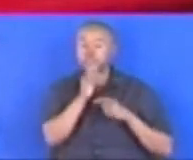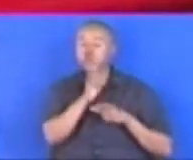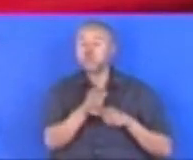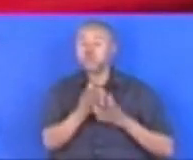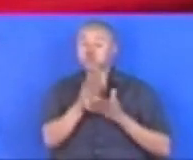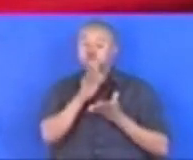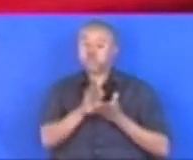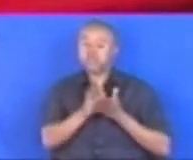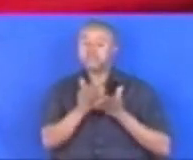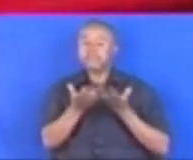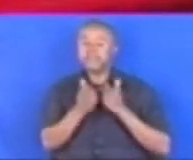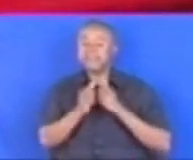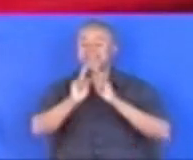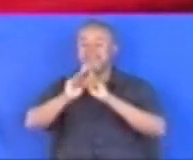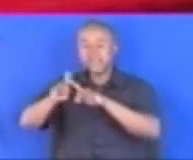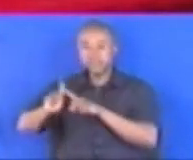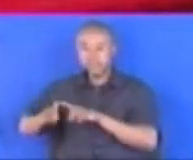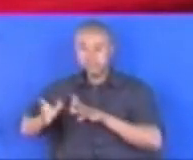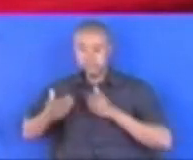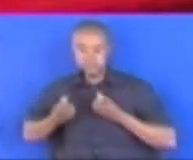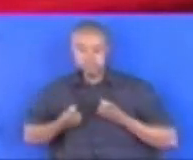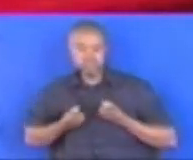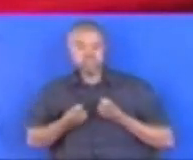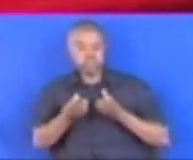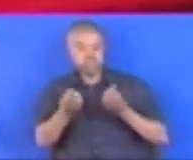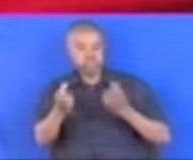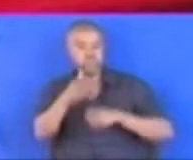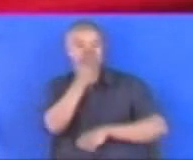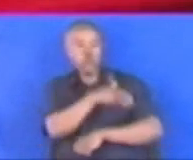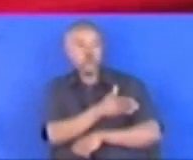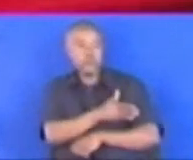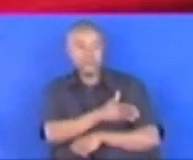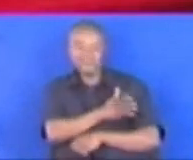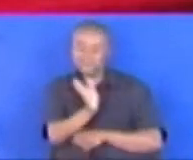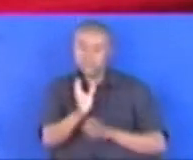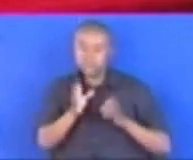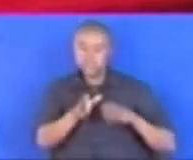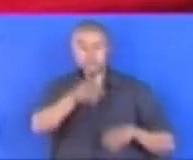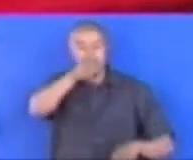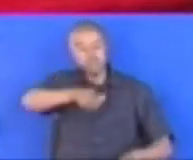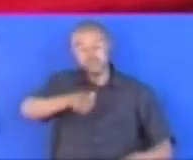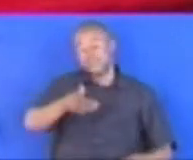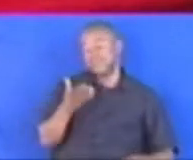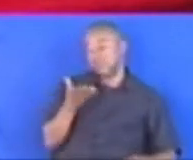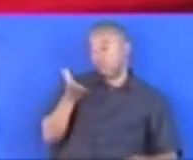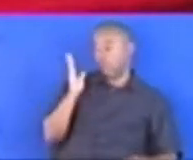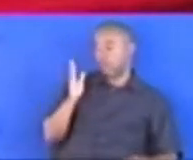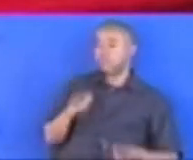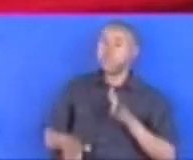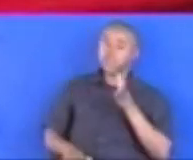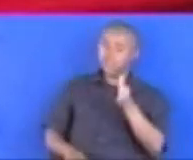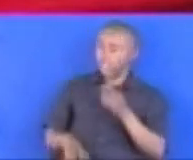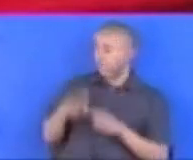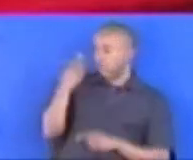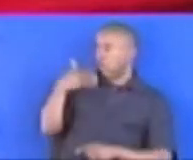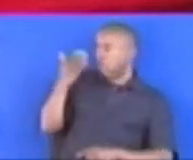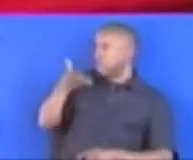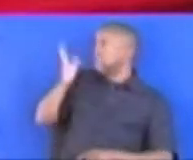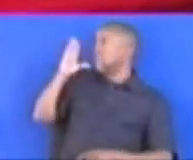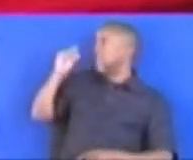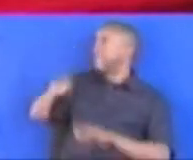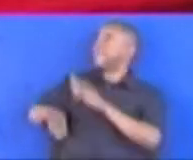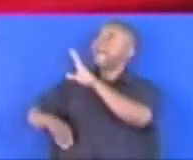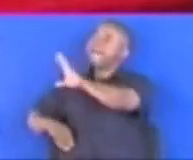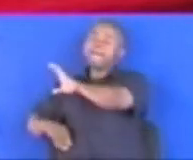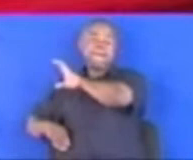miradi mbalimbali ili ianze kutoa huduma. Kamati inaipongeza sana serikali kwa kuona umuhimu wa kuongeza fedha kwa